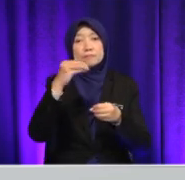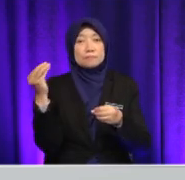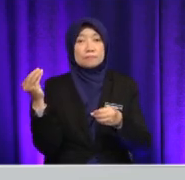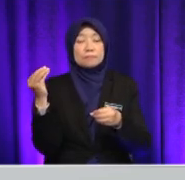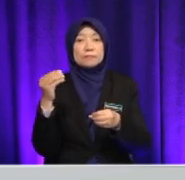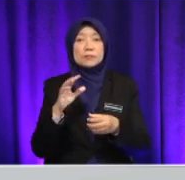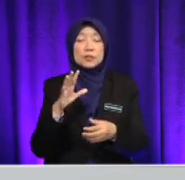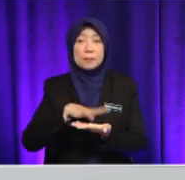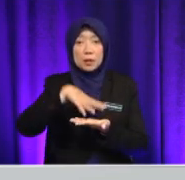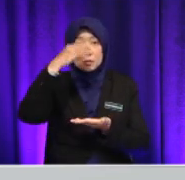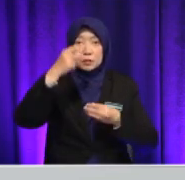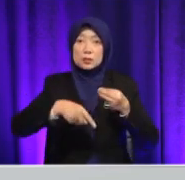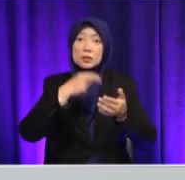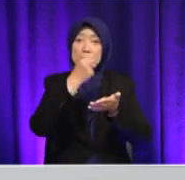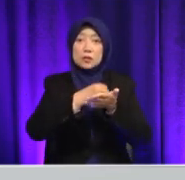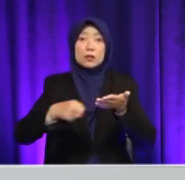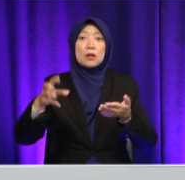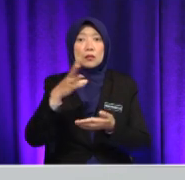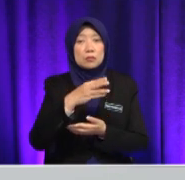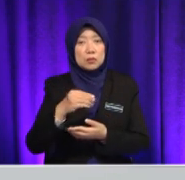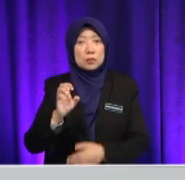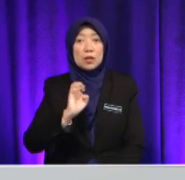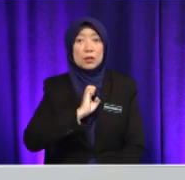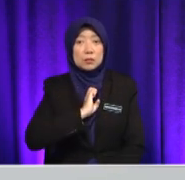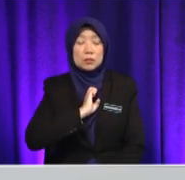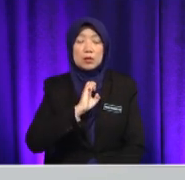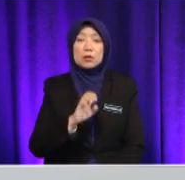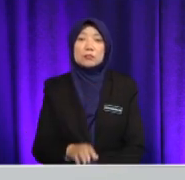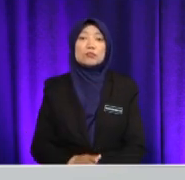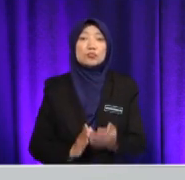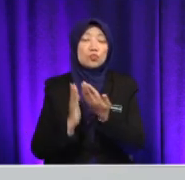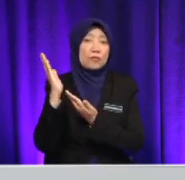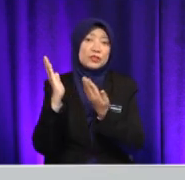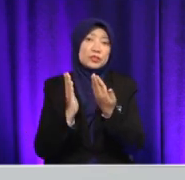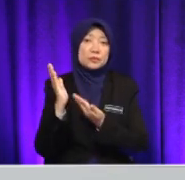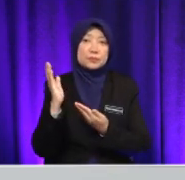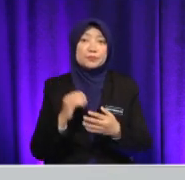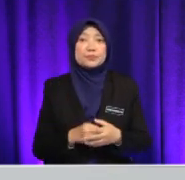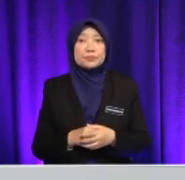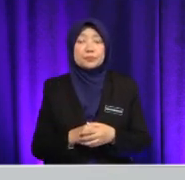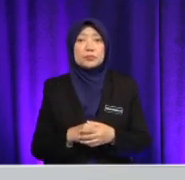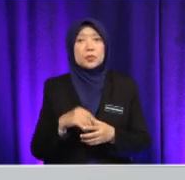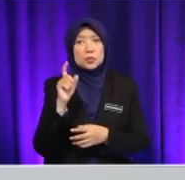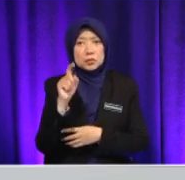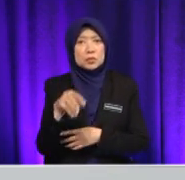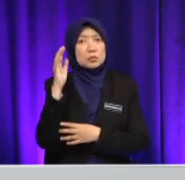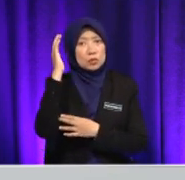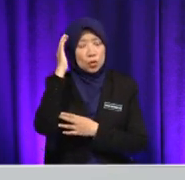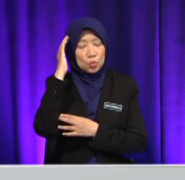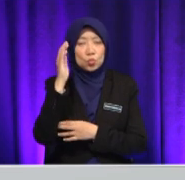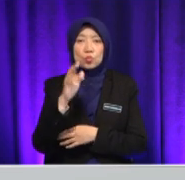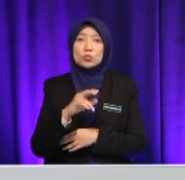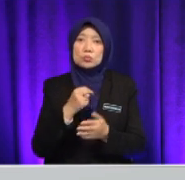belajar tentang nilai dan etika profesional nilai-nilai dalam etika profesional